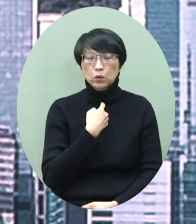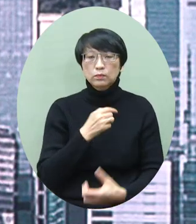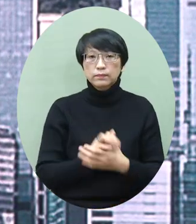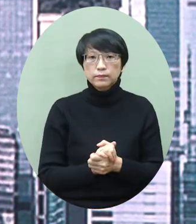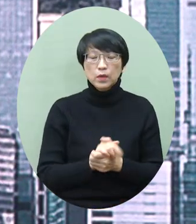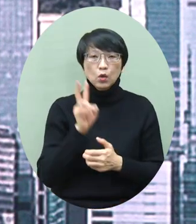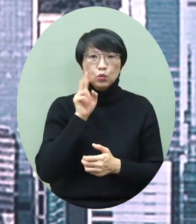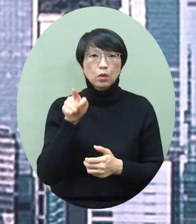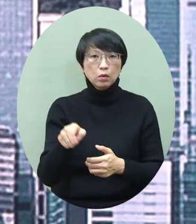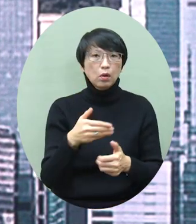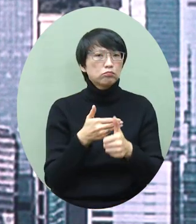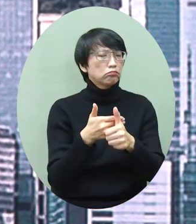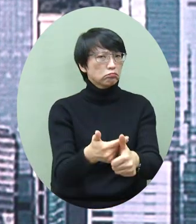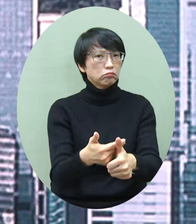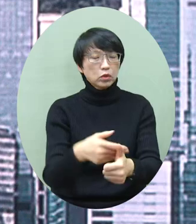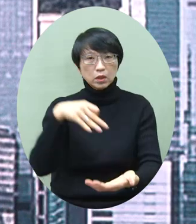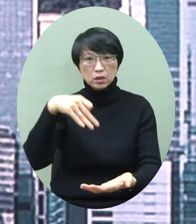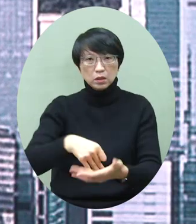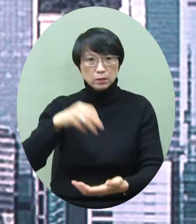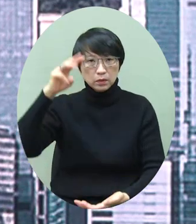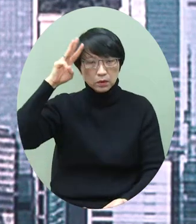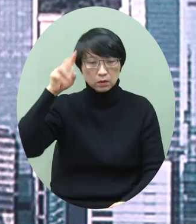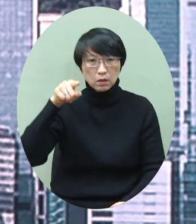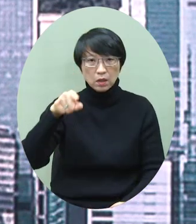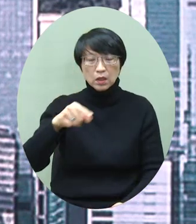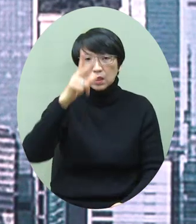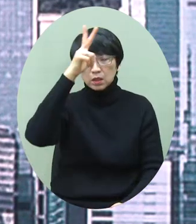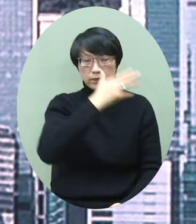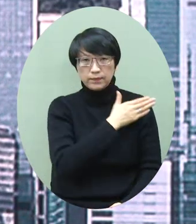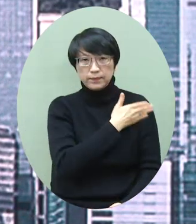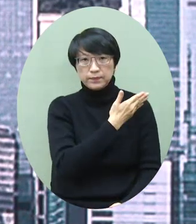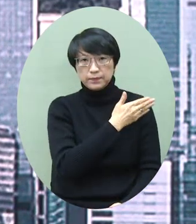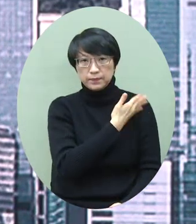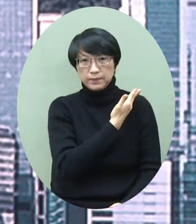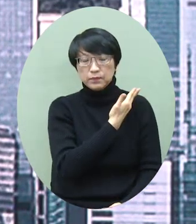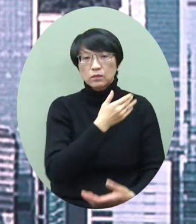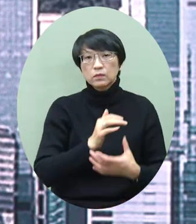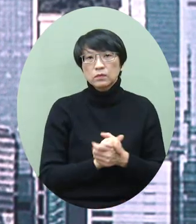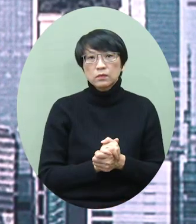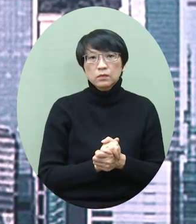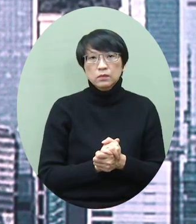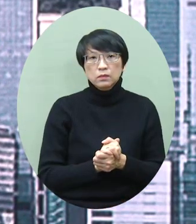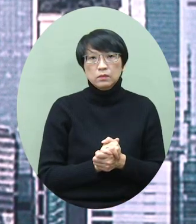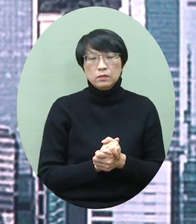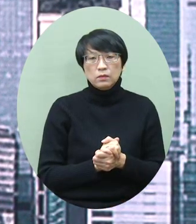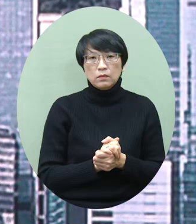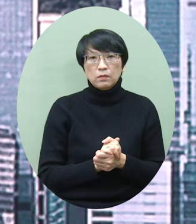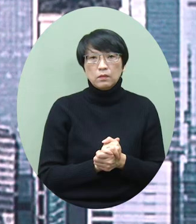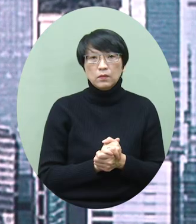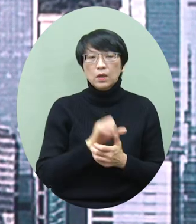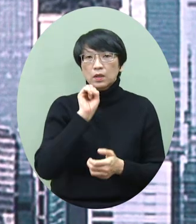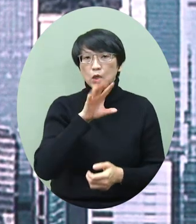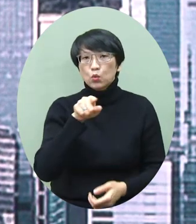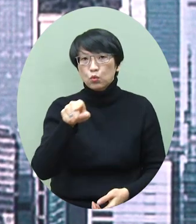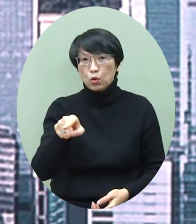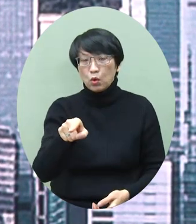係拒絕簽署聲明咧嘅公務員咧，我哋都係會即係去請佢提交嗰